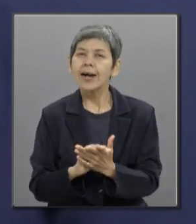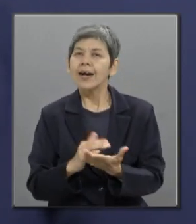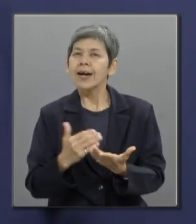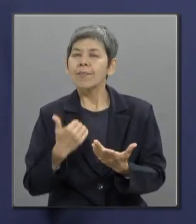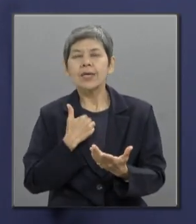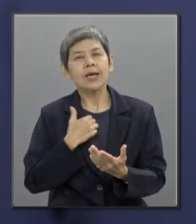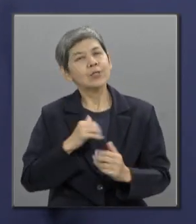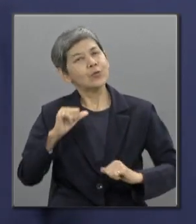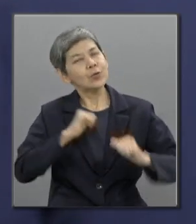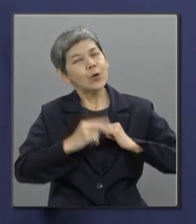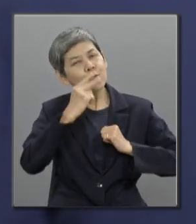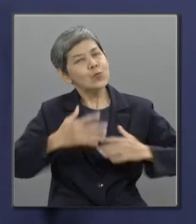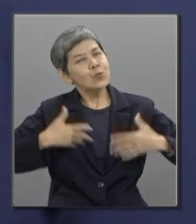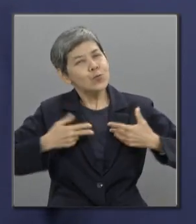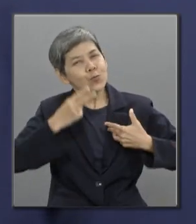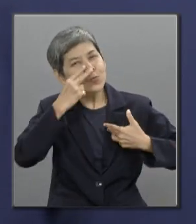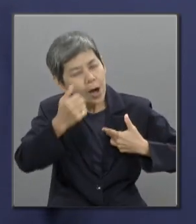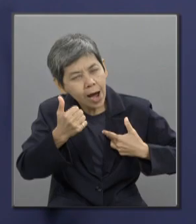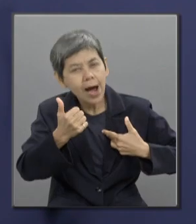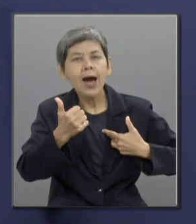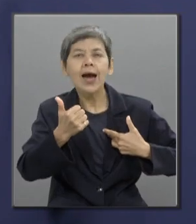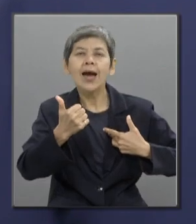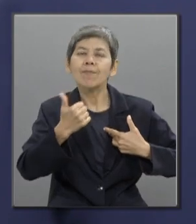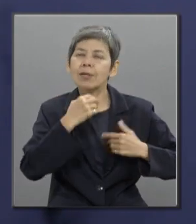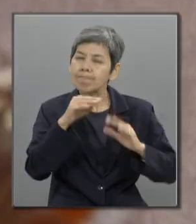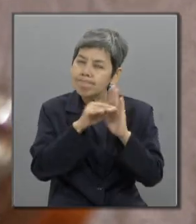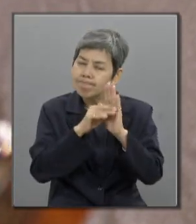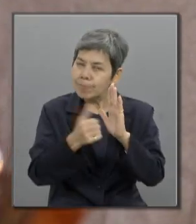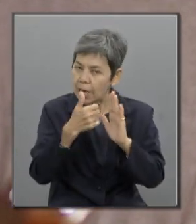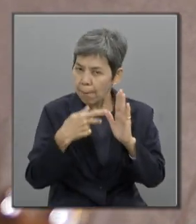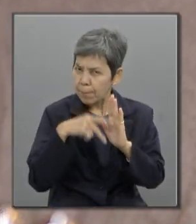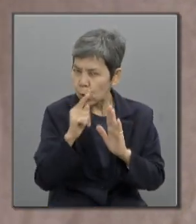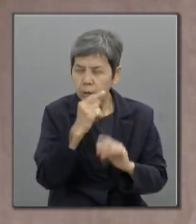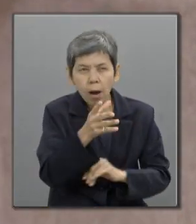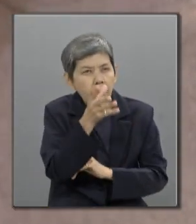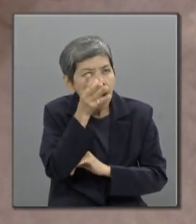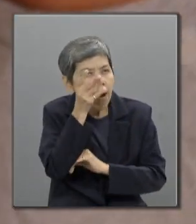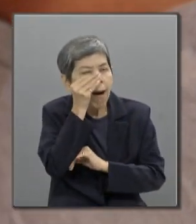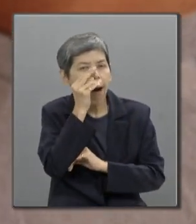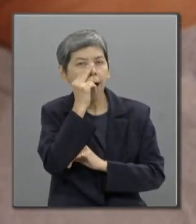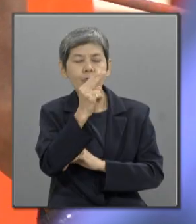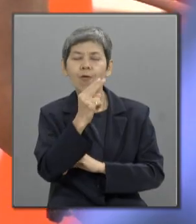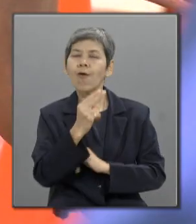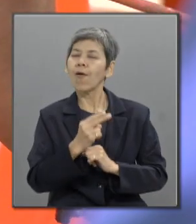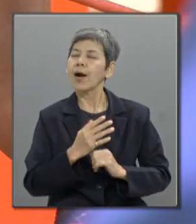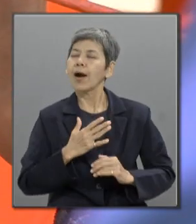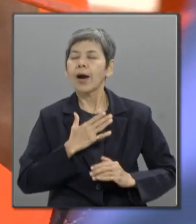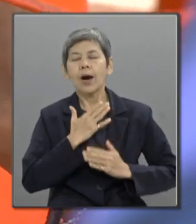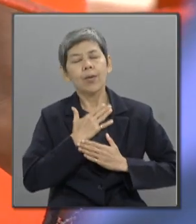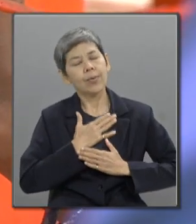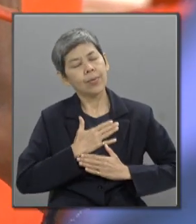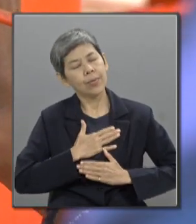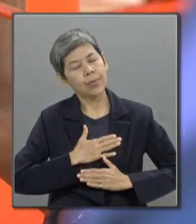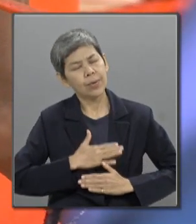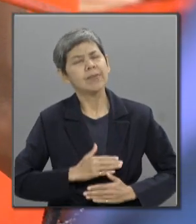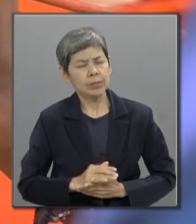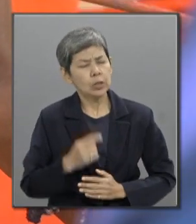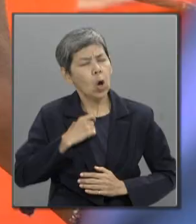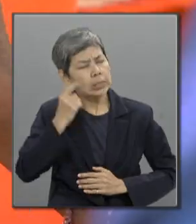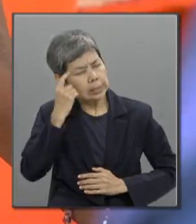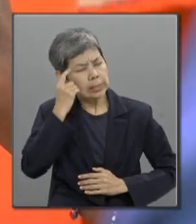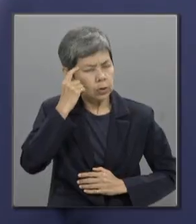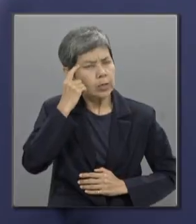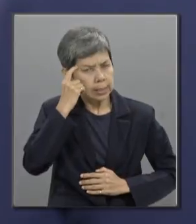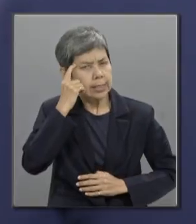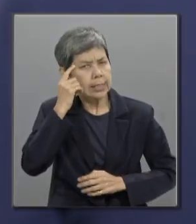ความบันเทิงแบบมีสาระเพื่อให้เขานั้นน่ะ ได้ผ่อนคลายบ้างอันนี้ก็อาจจะต้องคิดอยู่เหมือน